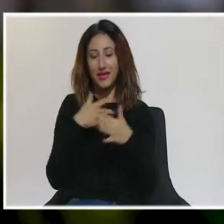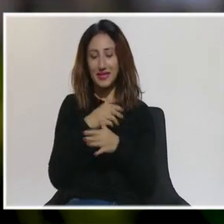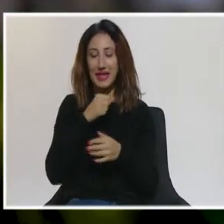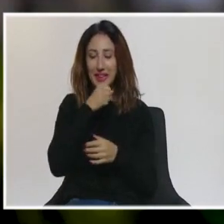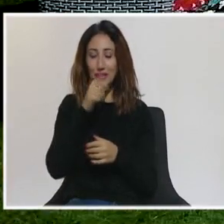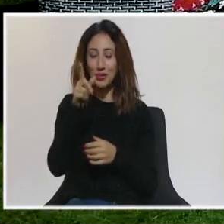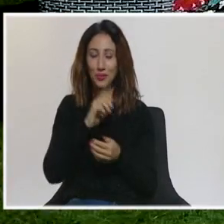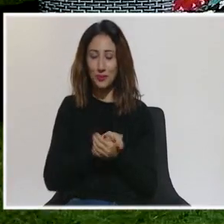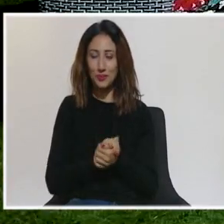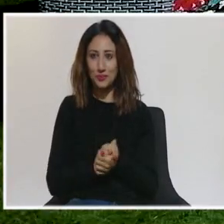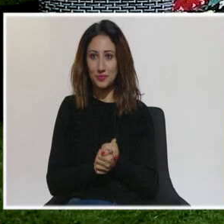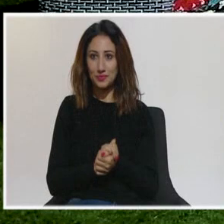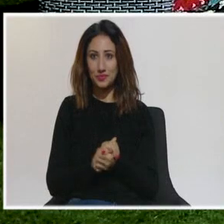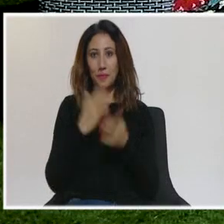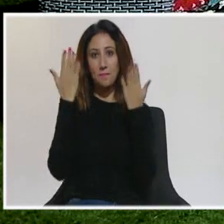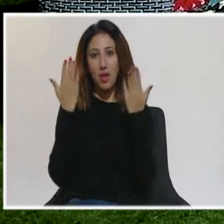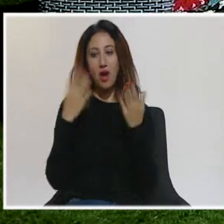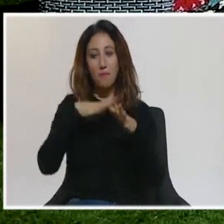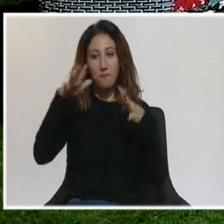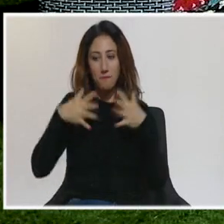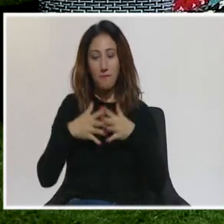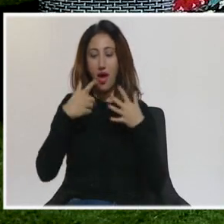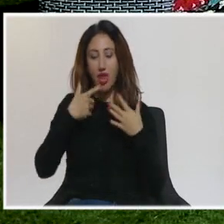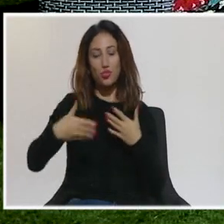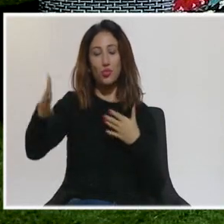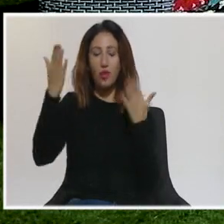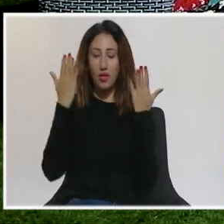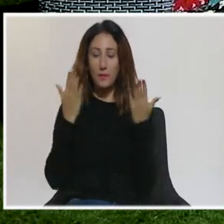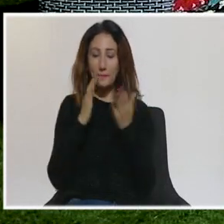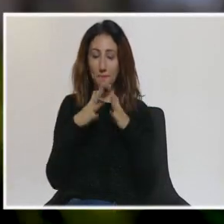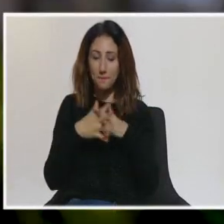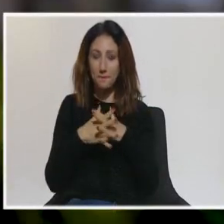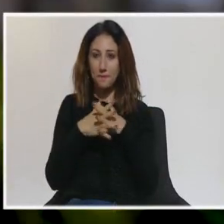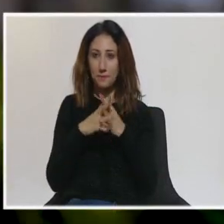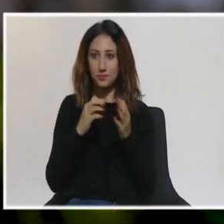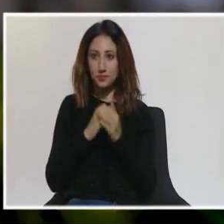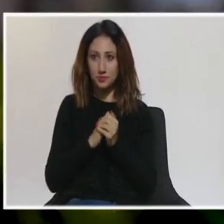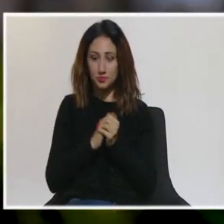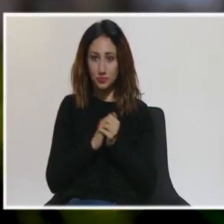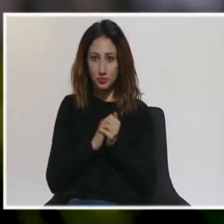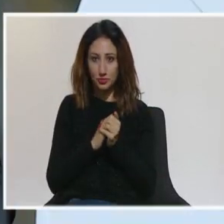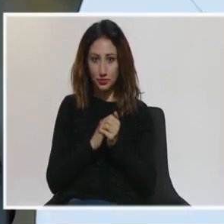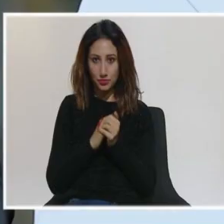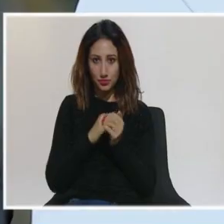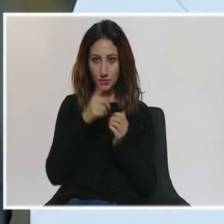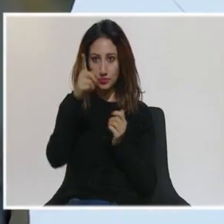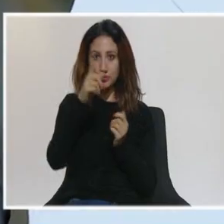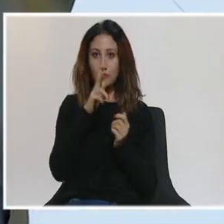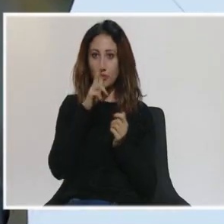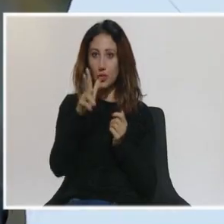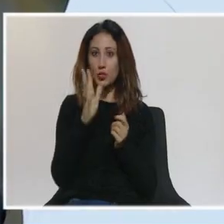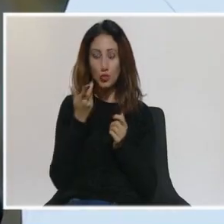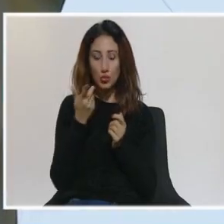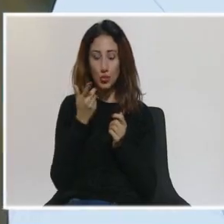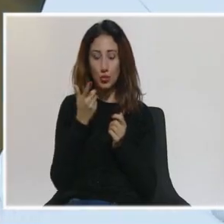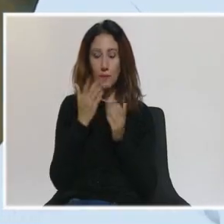روحي عايز تقولي له ايه ربنا يخليه لينا ربنا يخليه لينا حبيبي عاوز تقول لهم ايه صلاه انا في دعوه دلوقتي